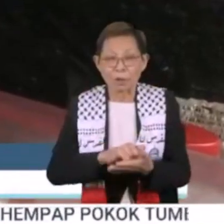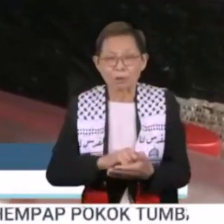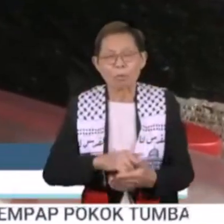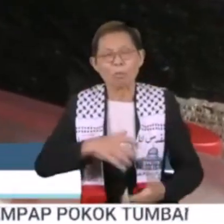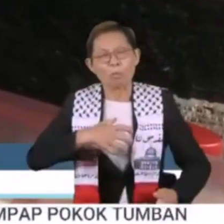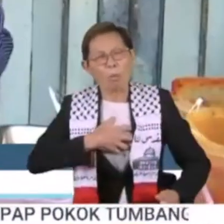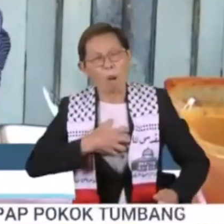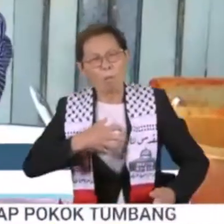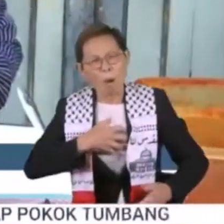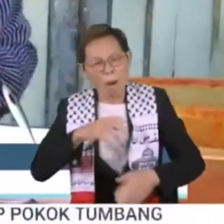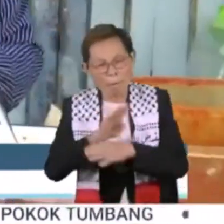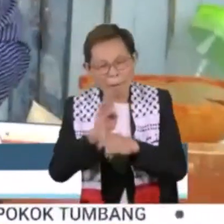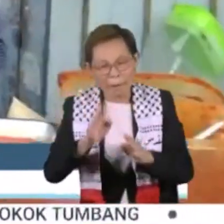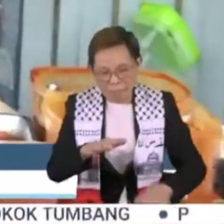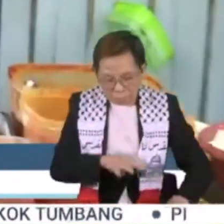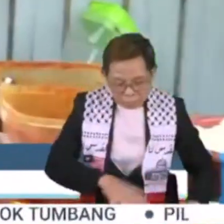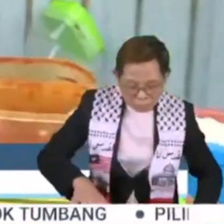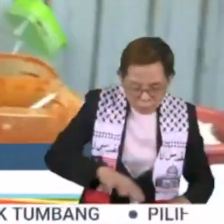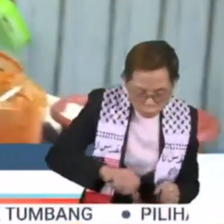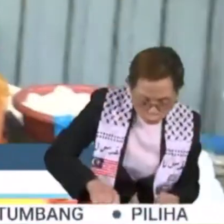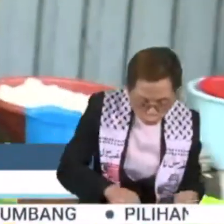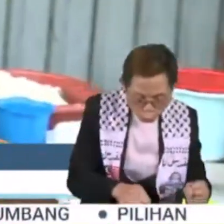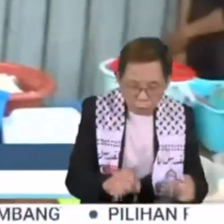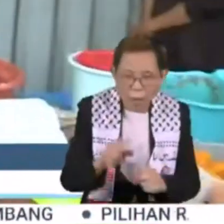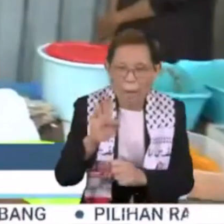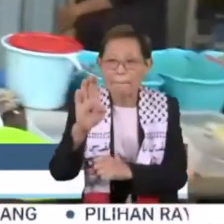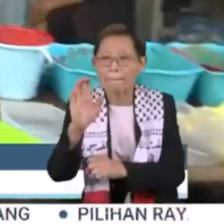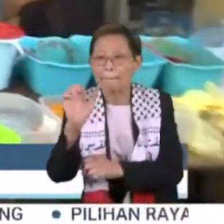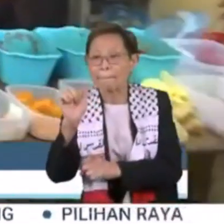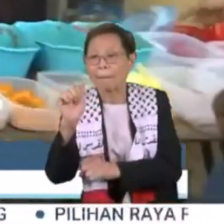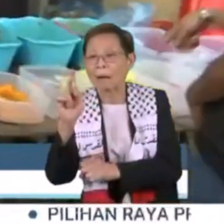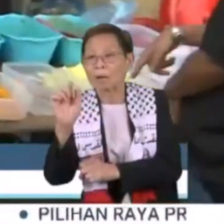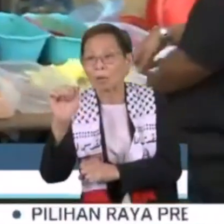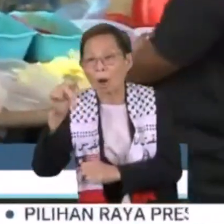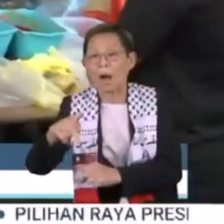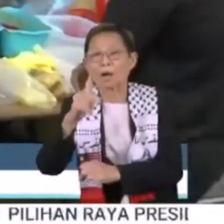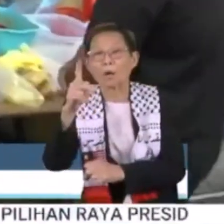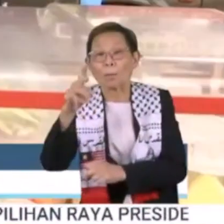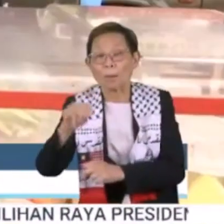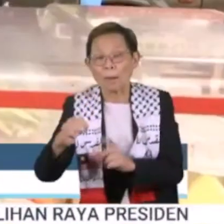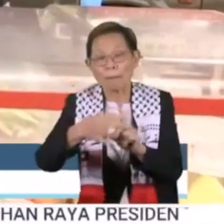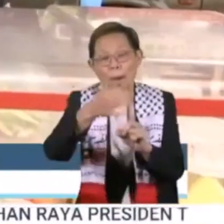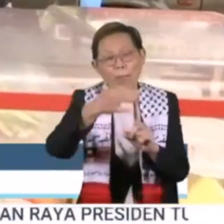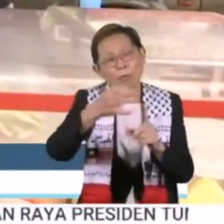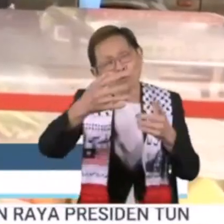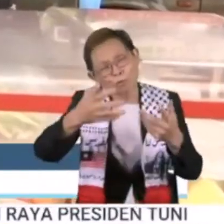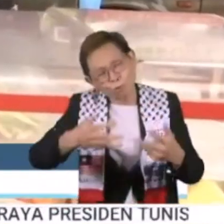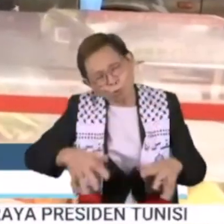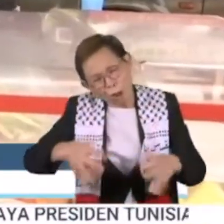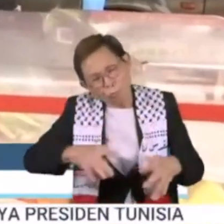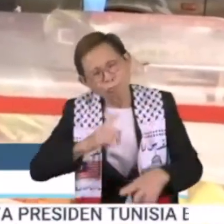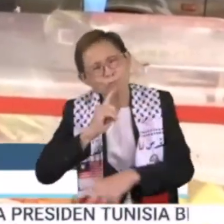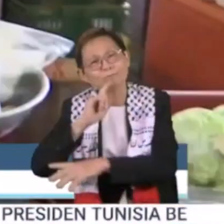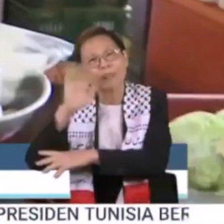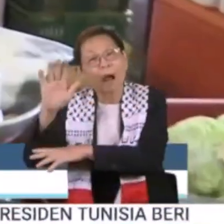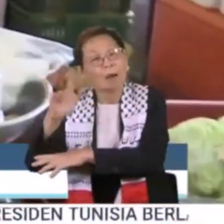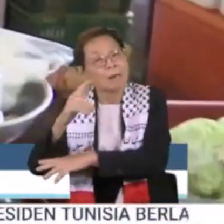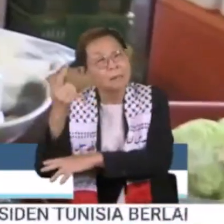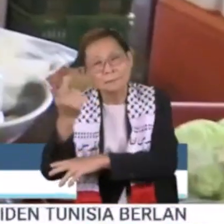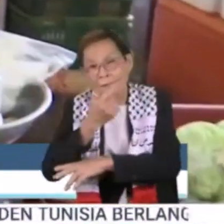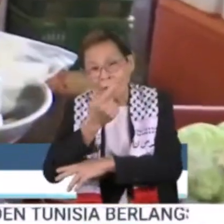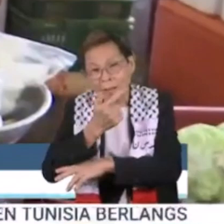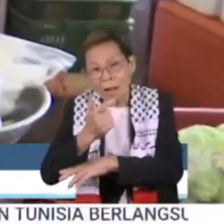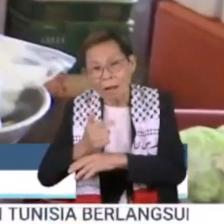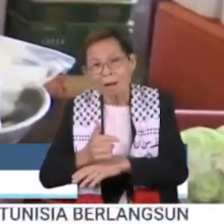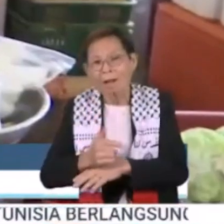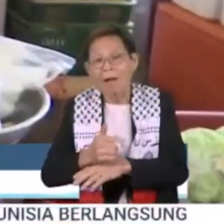antara keluhan peniaga sekitar Sungai Bakap. Ketua Menteri Pulau Pinang Chow Kon Yeong sudah pun memberi jaminan tidak